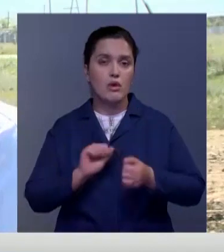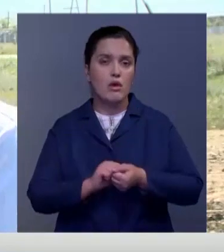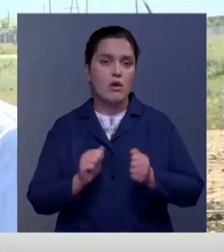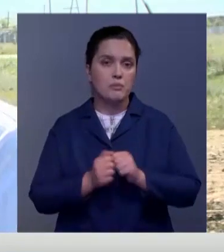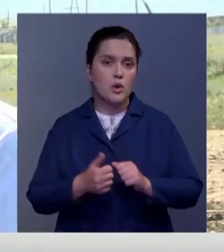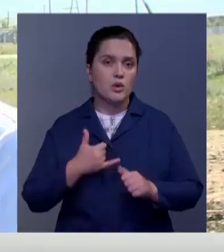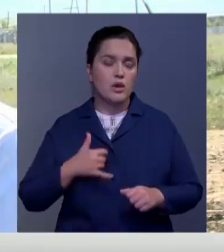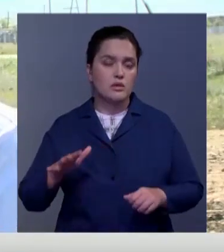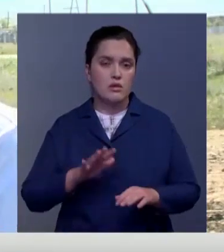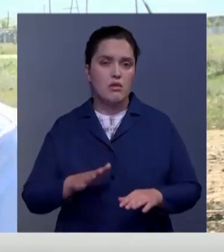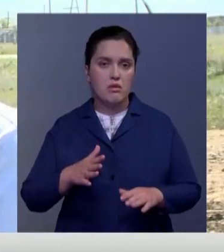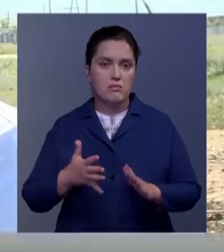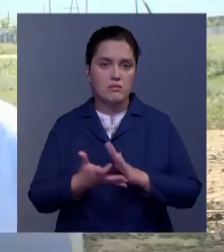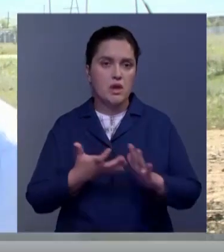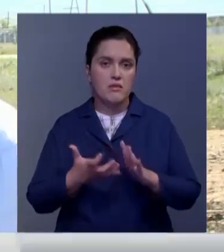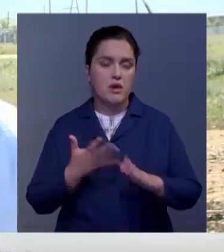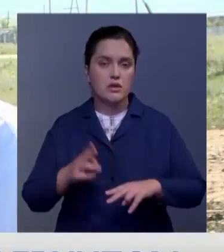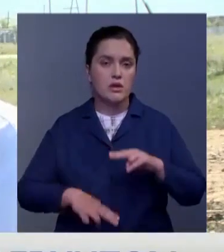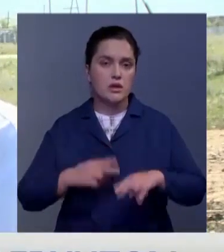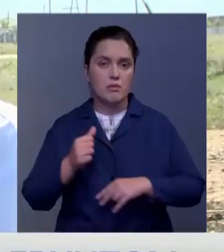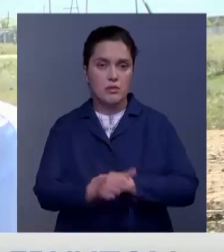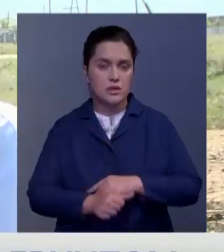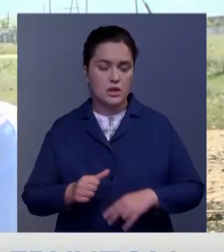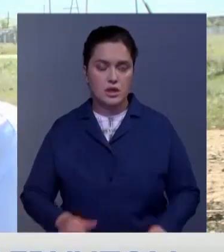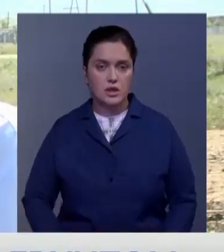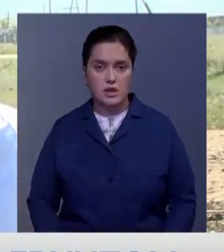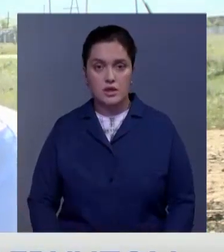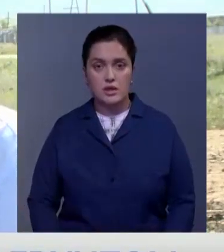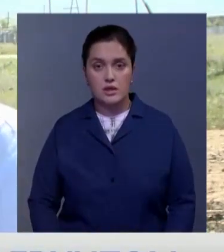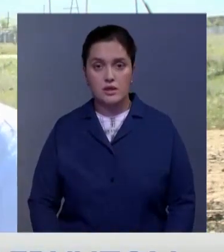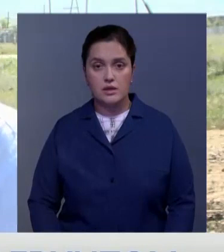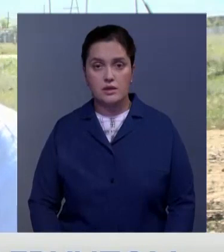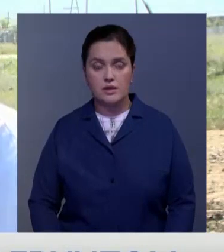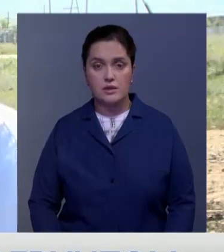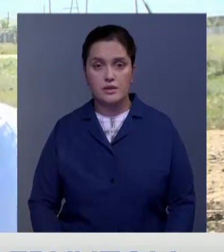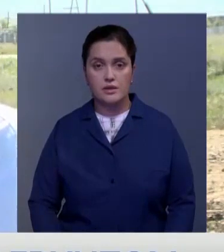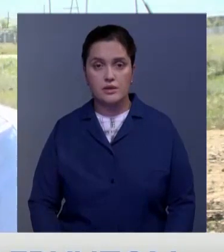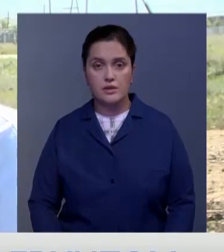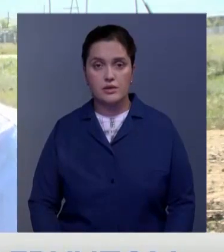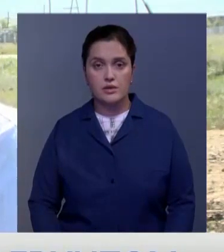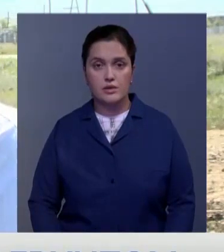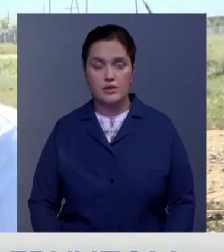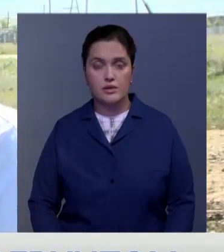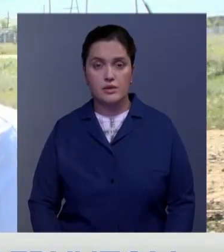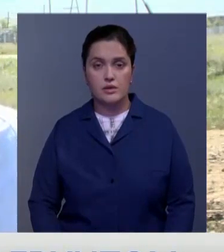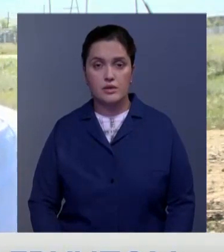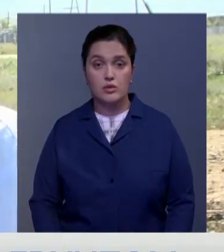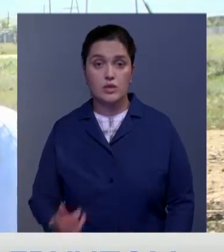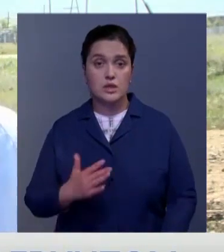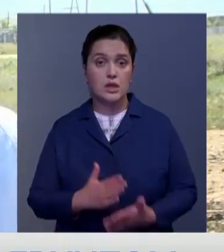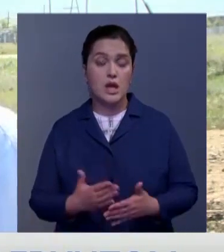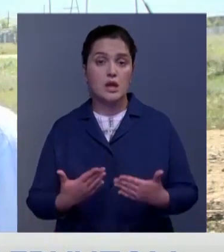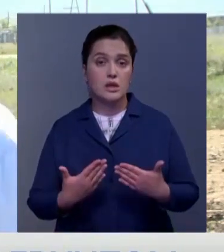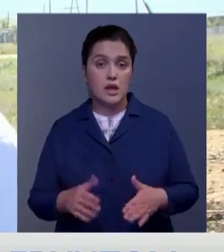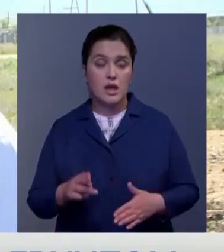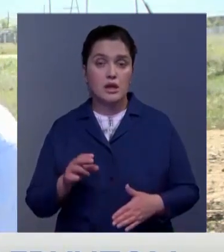нашем округе нету как такового строительного материала, то есть дорожного материала. И вот поэтому у нас сейчас определенно есть карьер, откуда мы берем этот